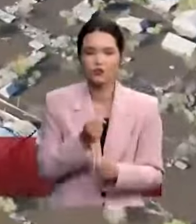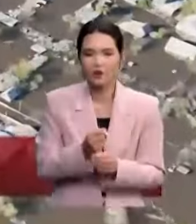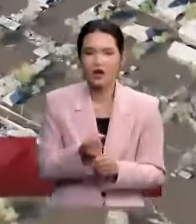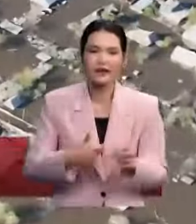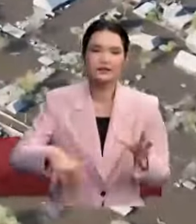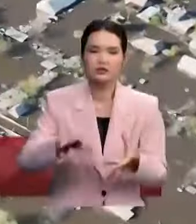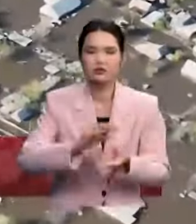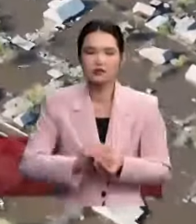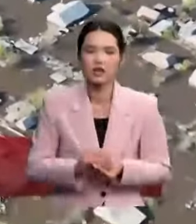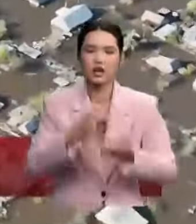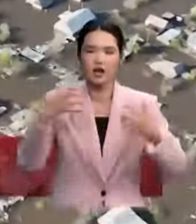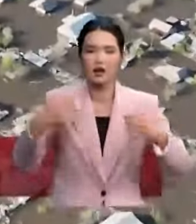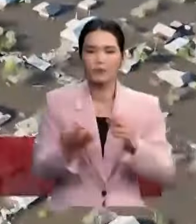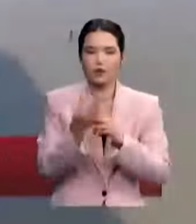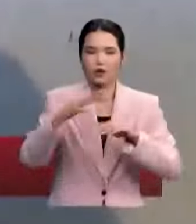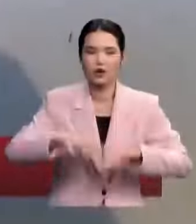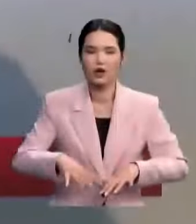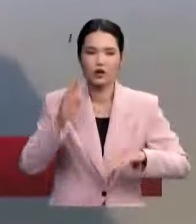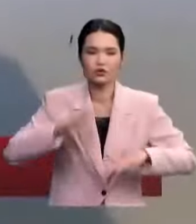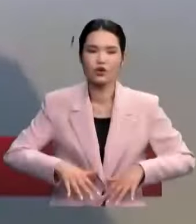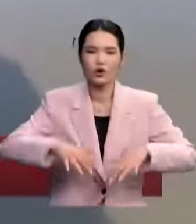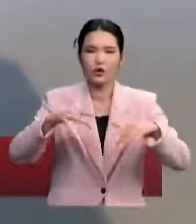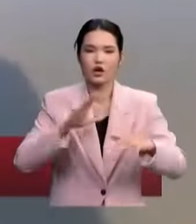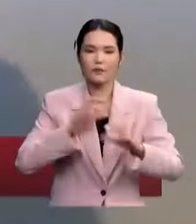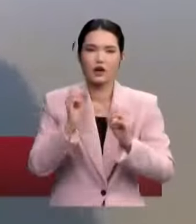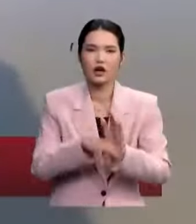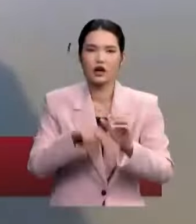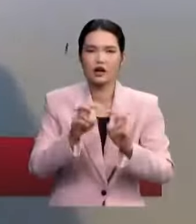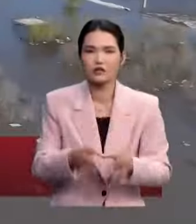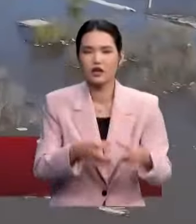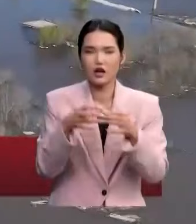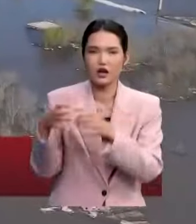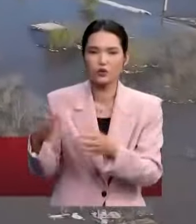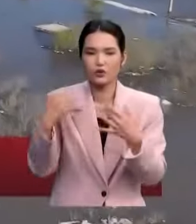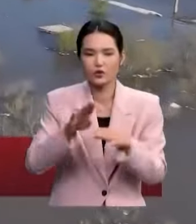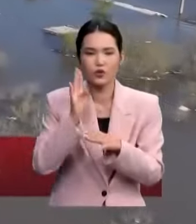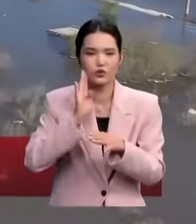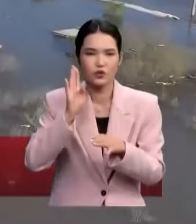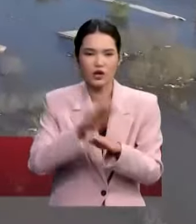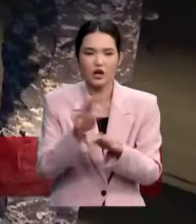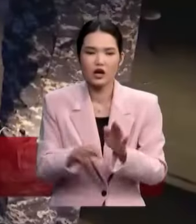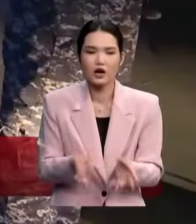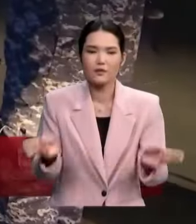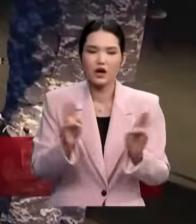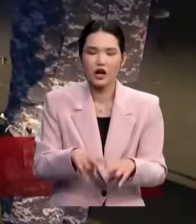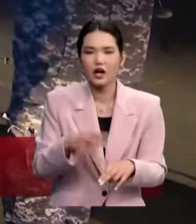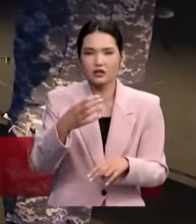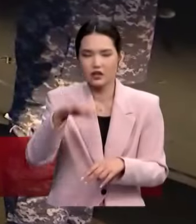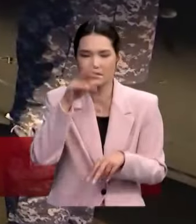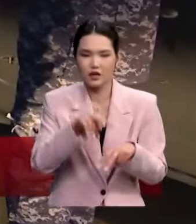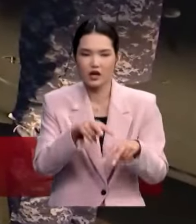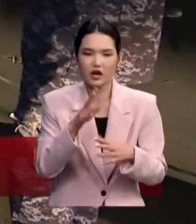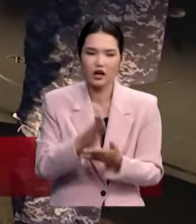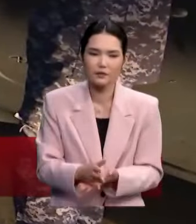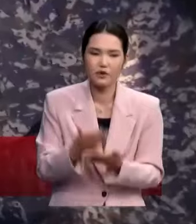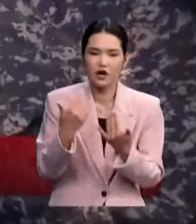маңындағы саяжайларда 14 мыңнан астам үйді су басты. Тұрғындар қауіпсіз жерге көшірілген. Су астында тұрған үйлерді қазір тәртіп сақшылары қарауылдауда. Олар қайыққа